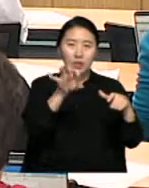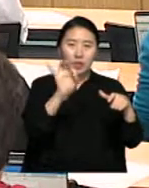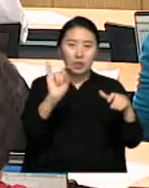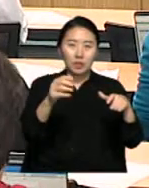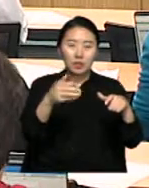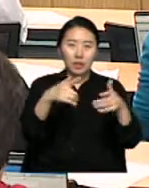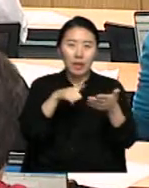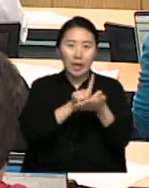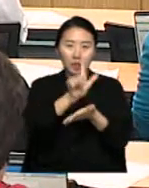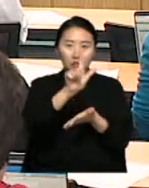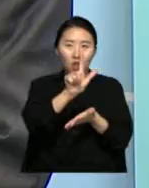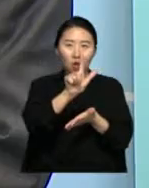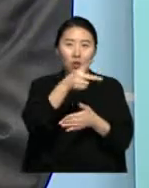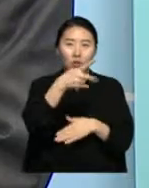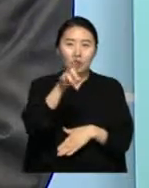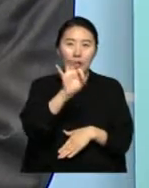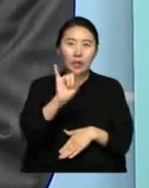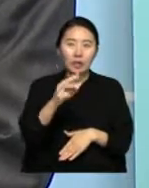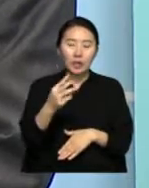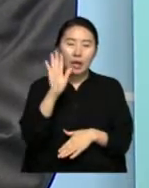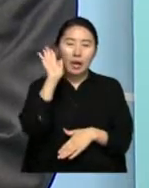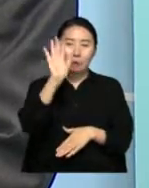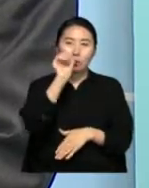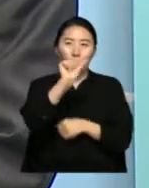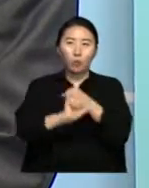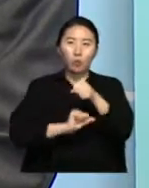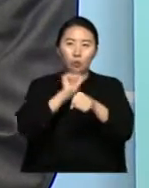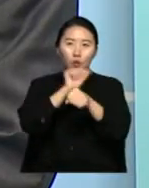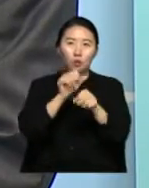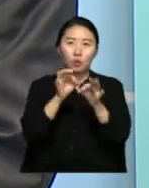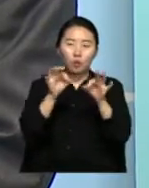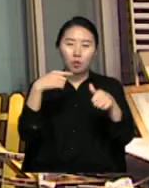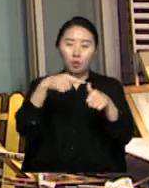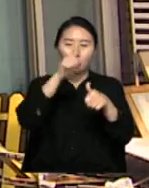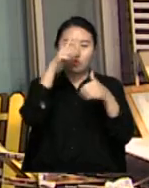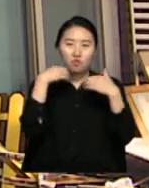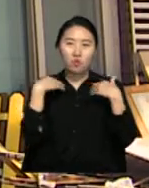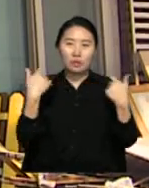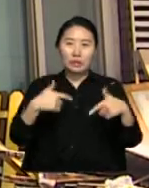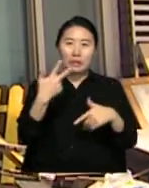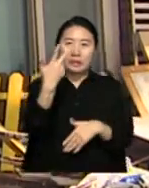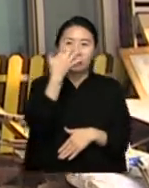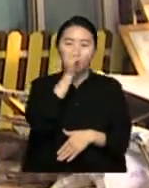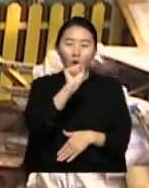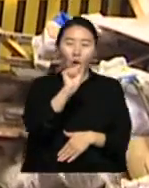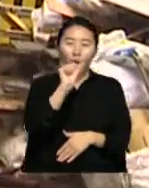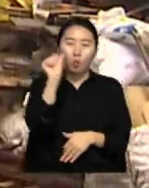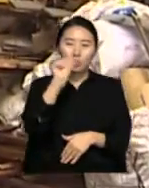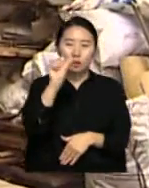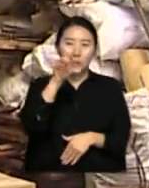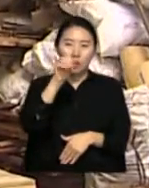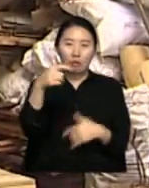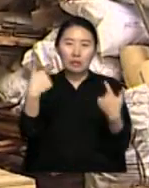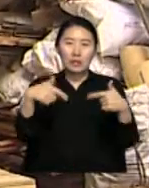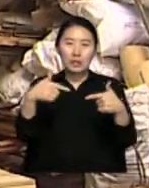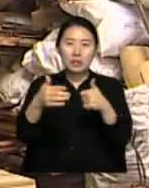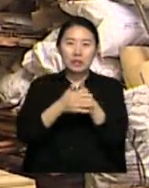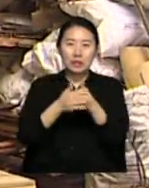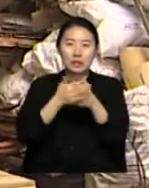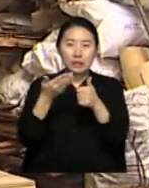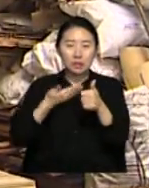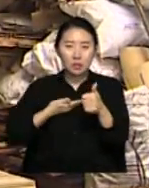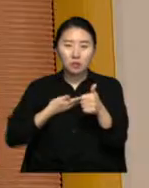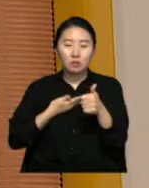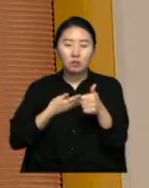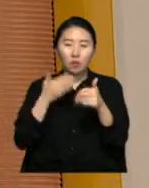강서구 대유유치원으로 앞으로 5년간 서울시 교육청으로부터 매년 7억 5천여만 원을 지원받습니다.